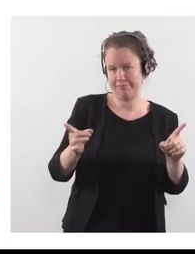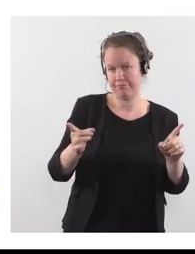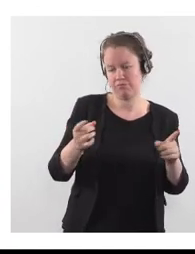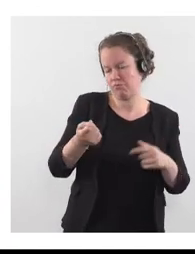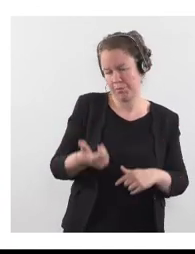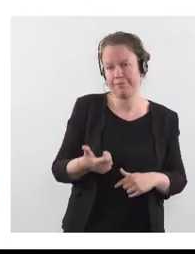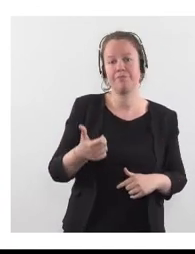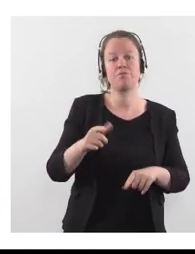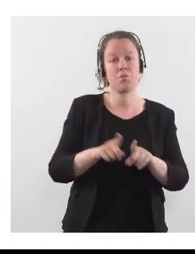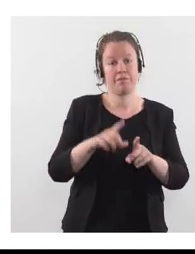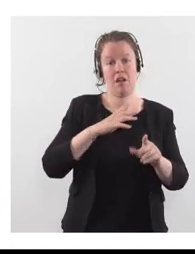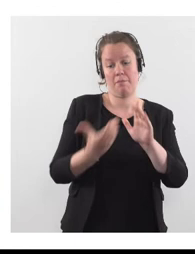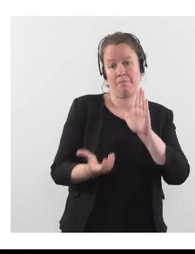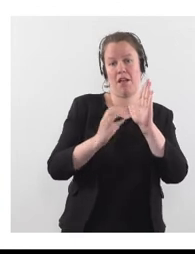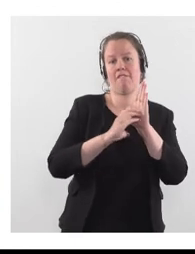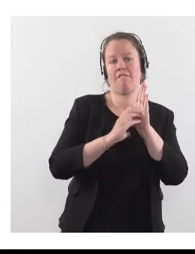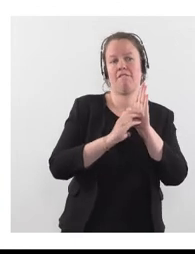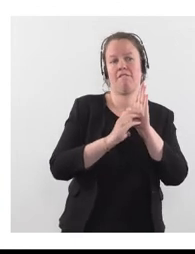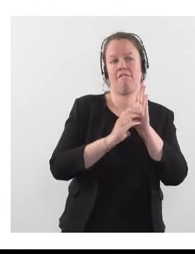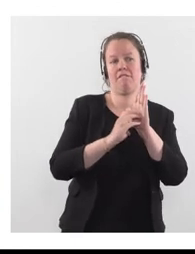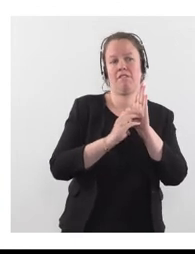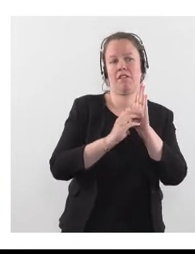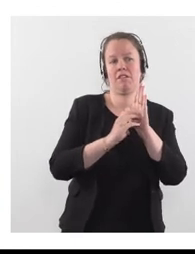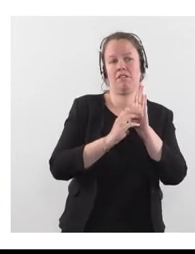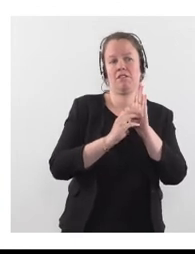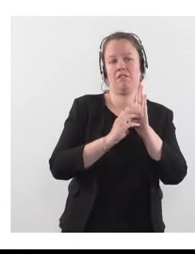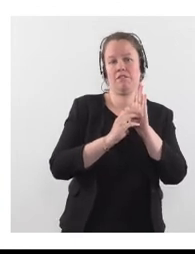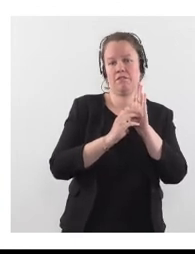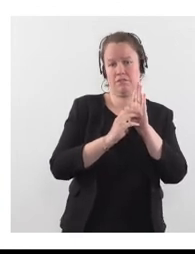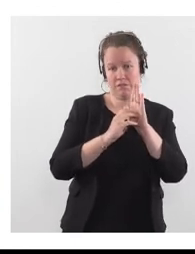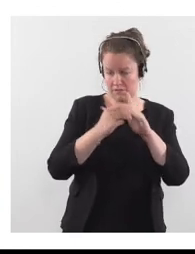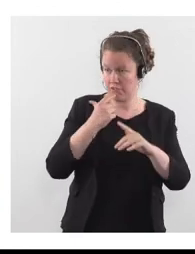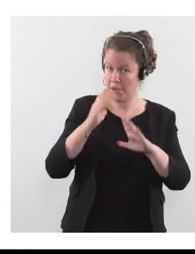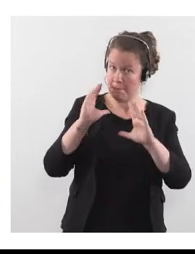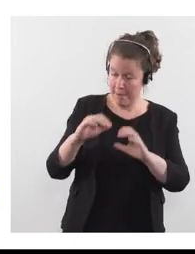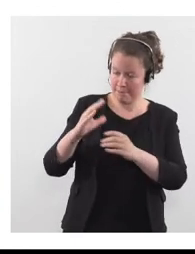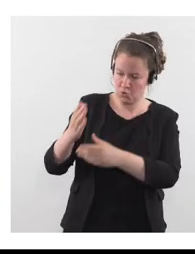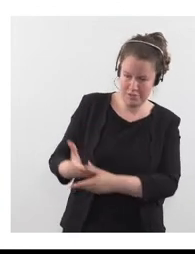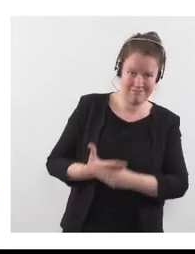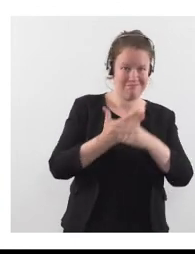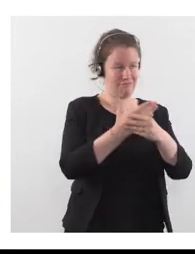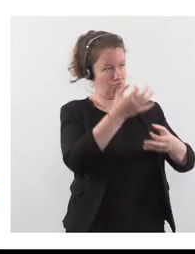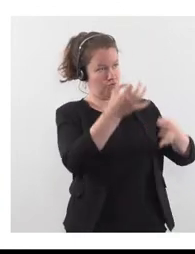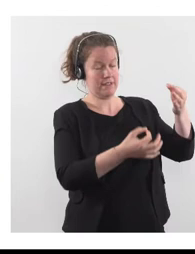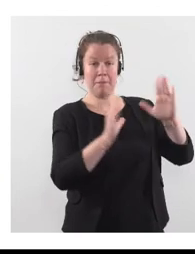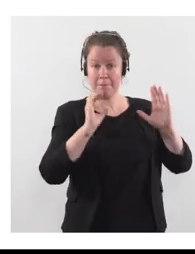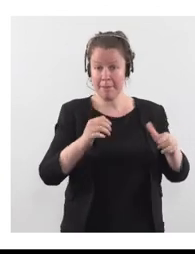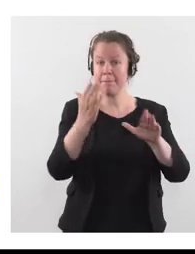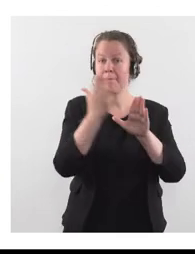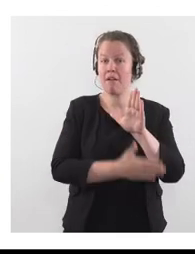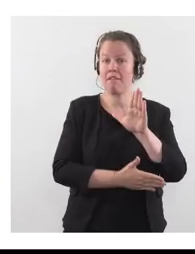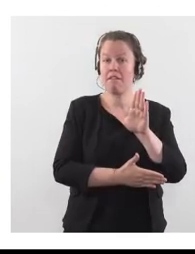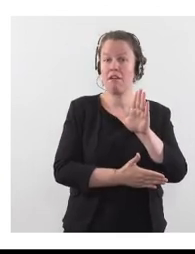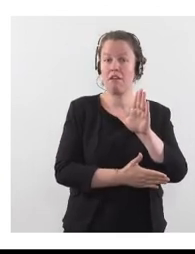c'était vraiment important d'aller à la cour avec ce cas de discrimination, même si nous perdons, car nous ne serons pas obligés